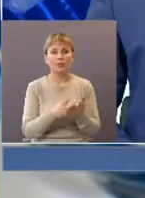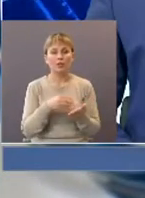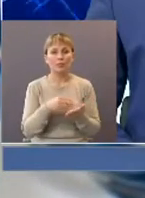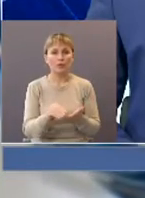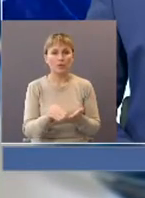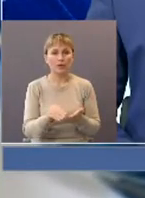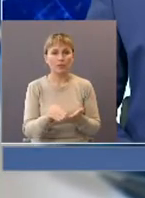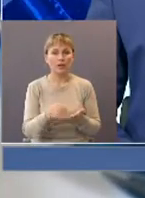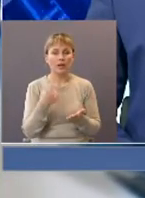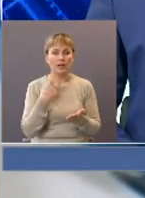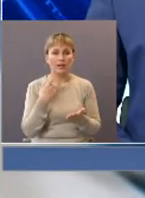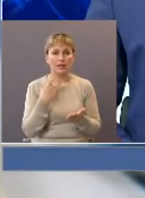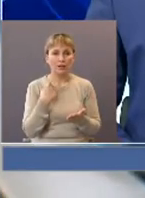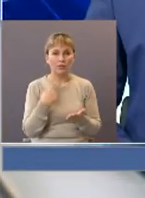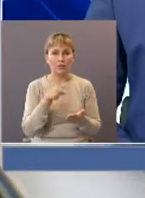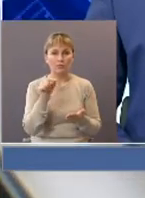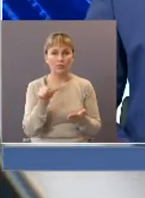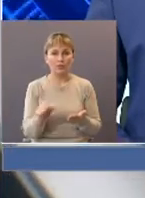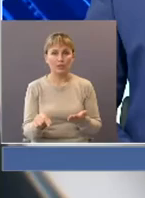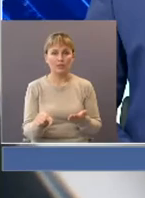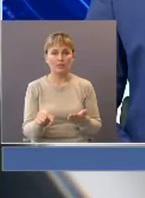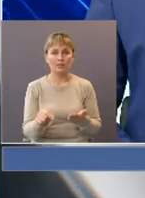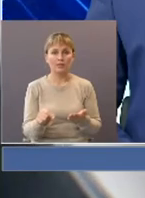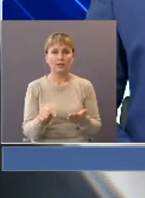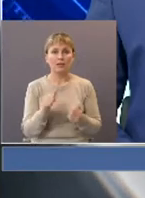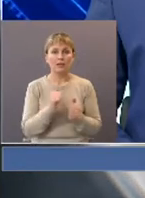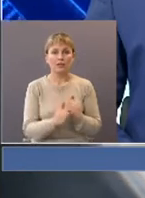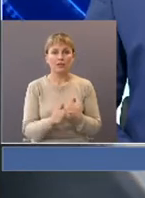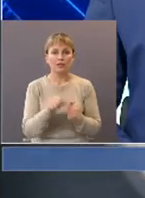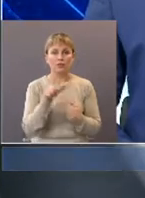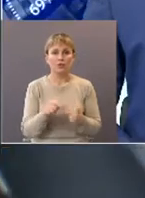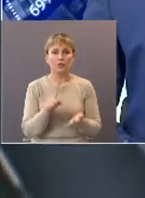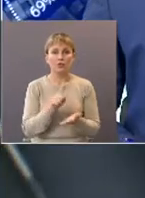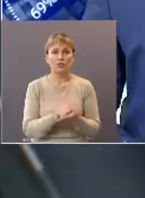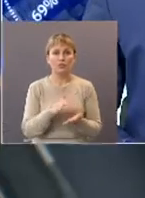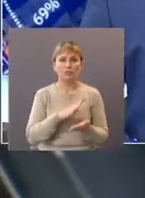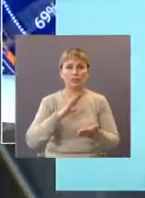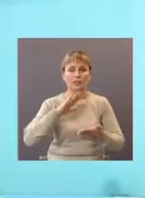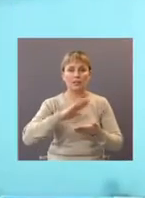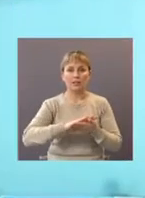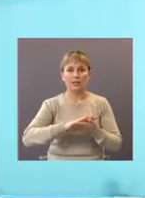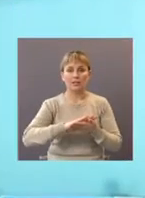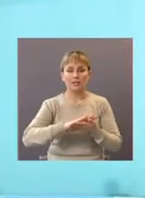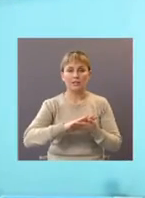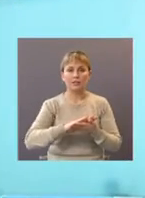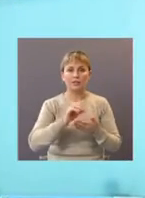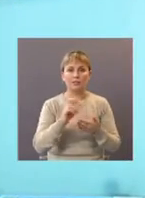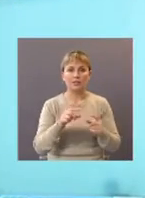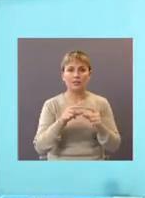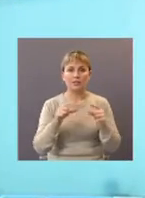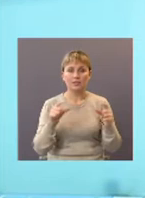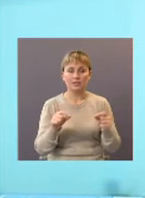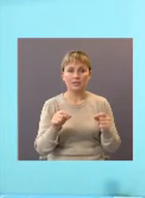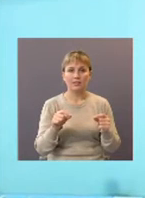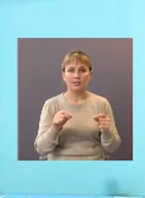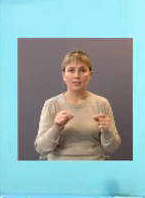покупаемой алкогольной продукции, каждой бутылке должна быть наклеена на горловине учетная